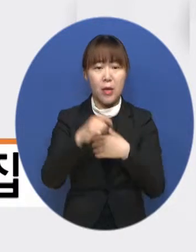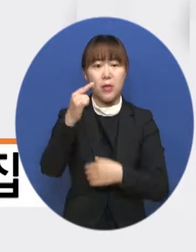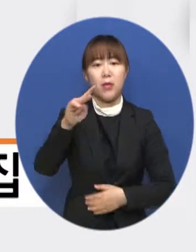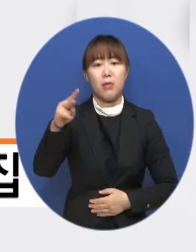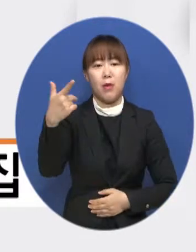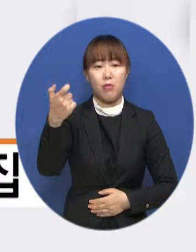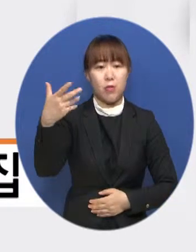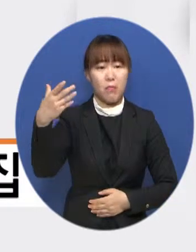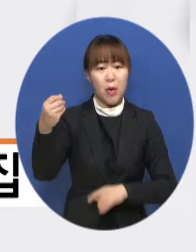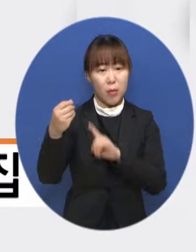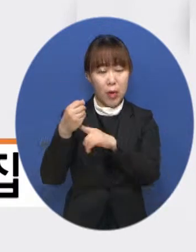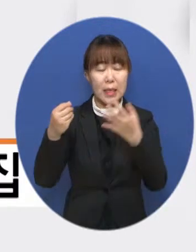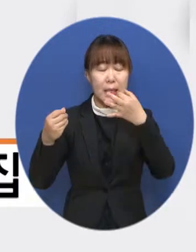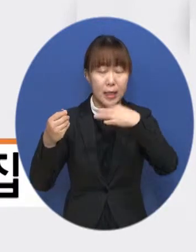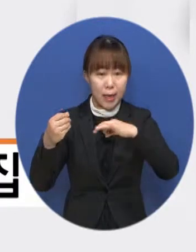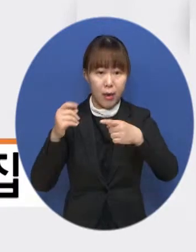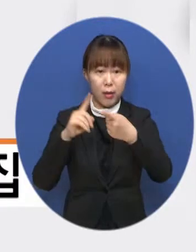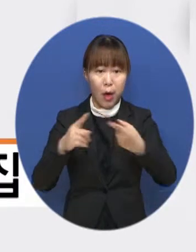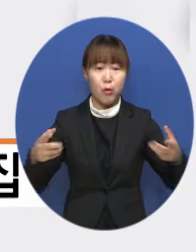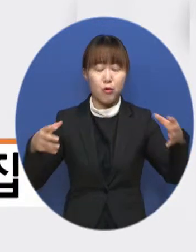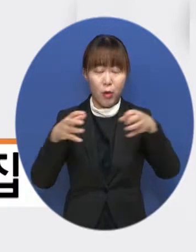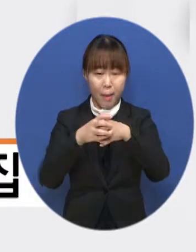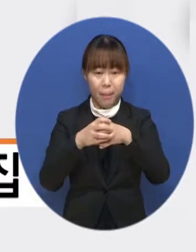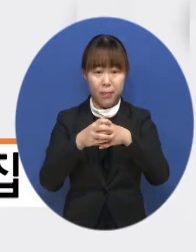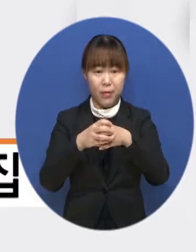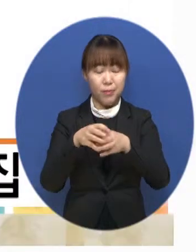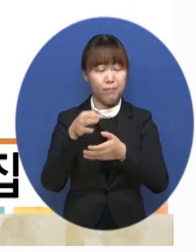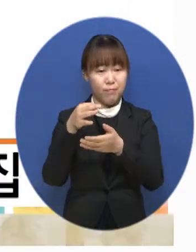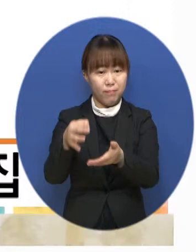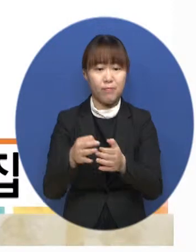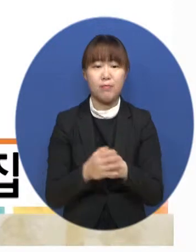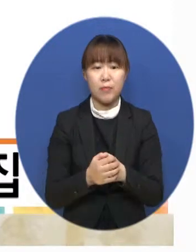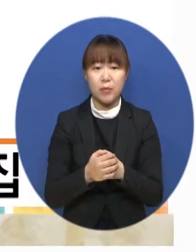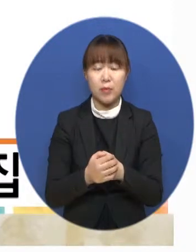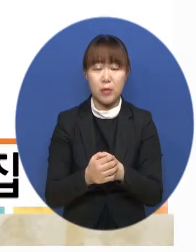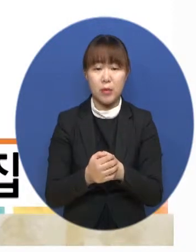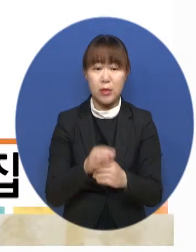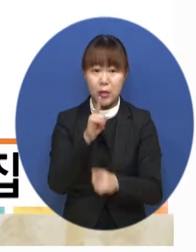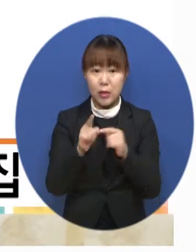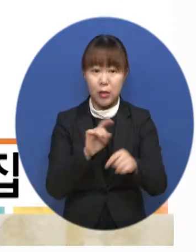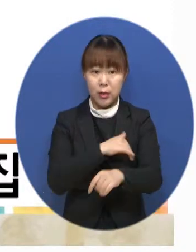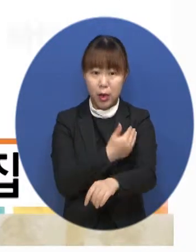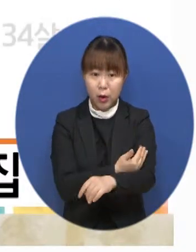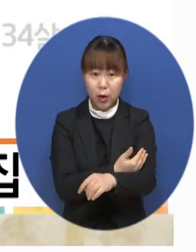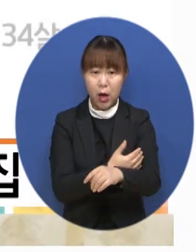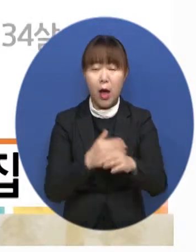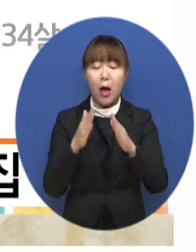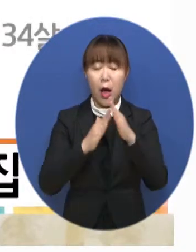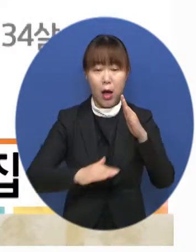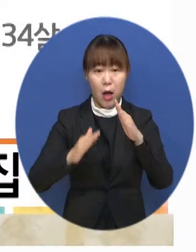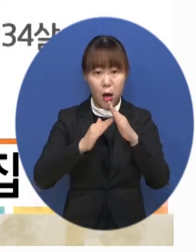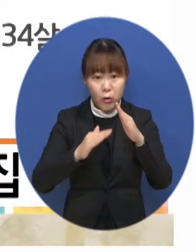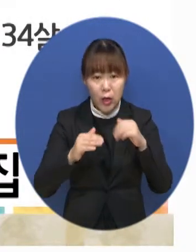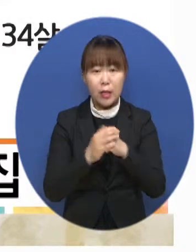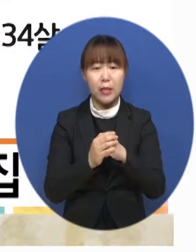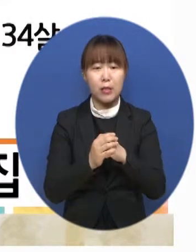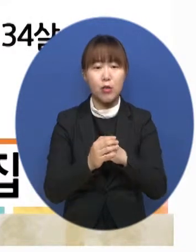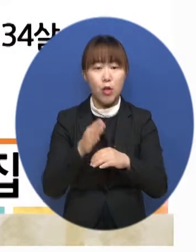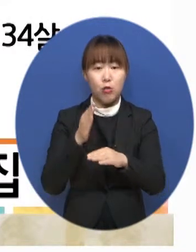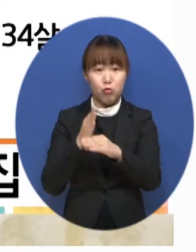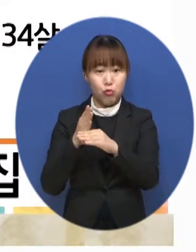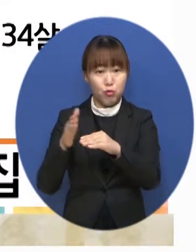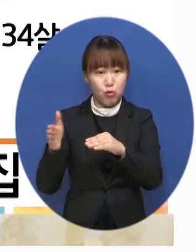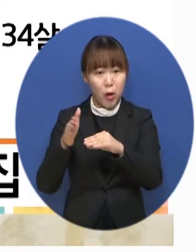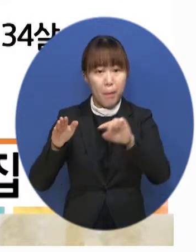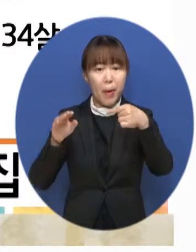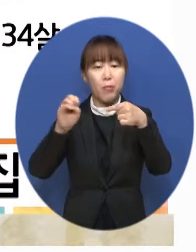60만 원과 이자를 추가로 지급 받습니다 신청자격은 가 구원에 합산 소득 인정 에게 기준 중위 소득 100% 이하